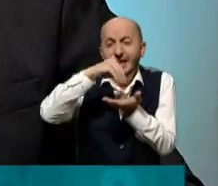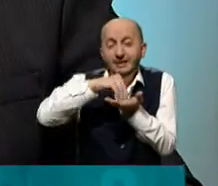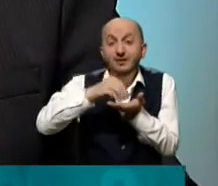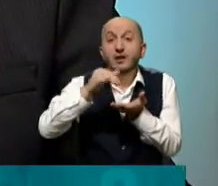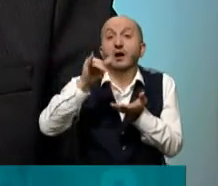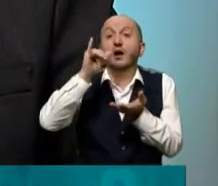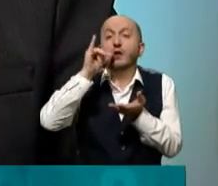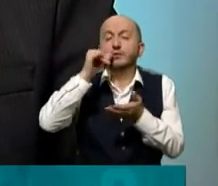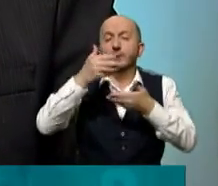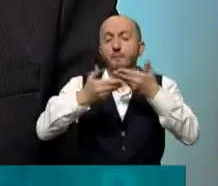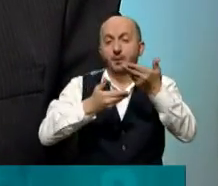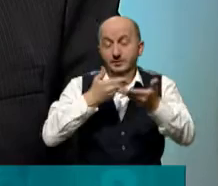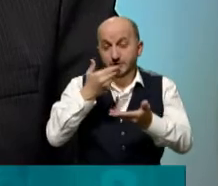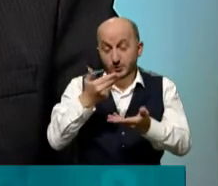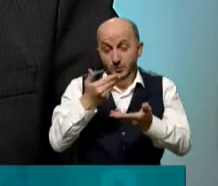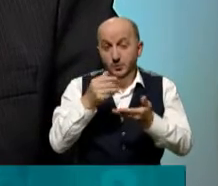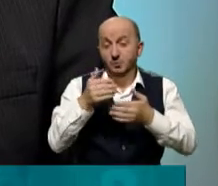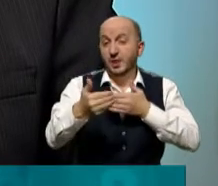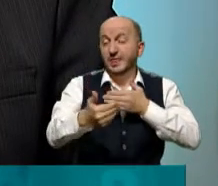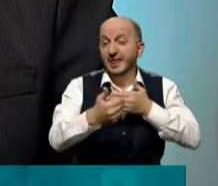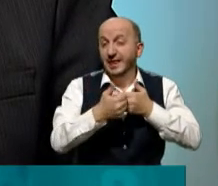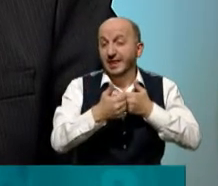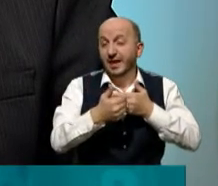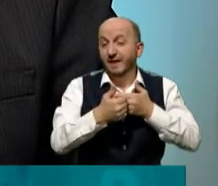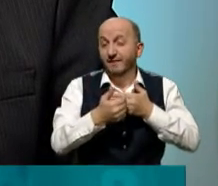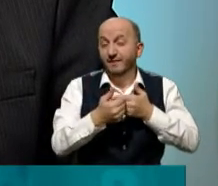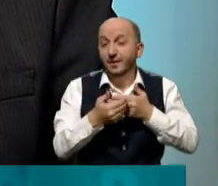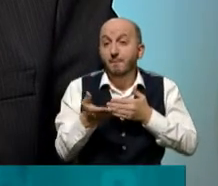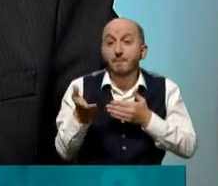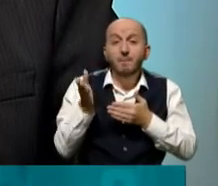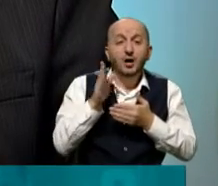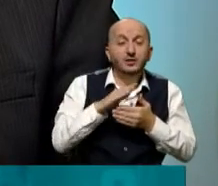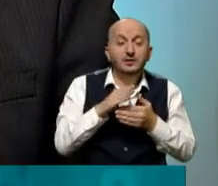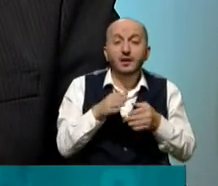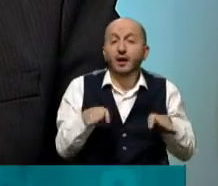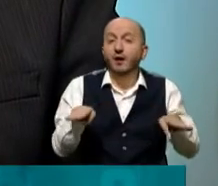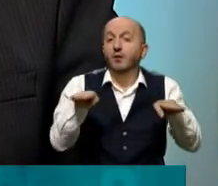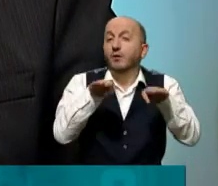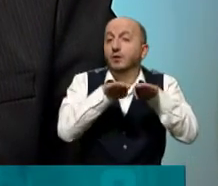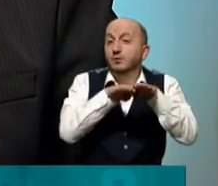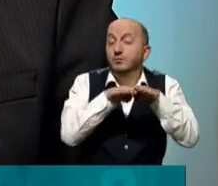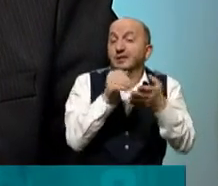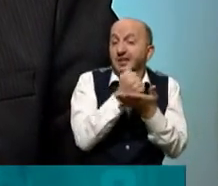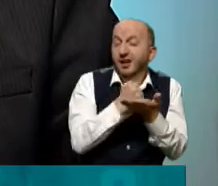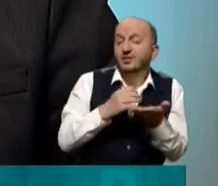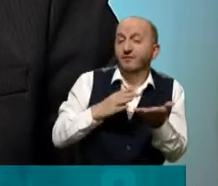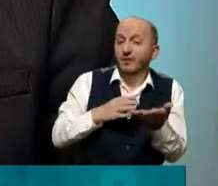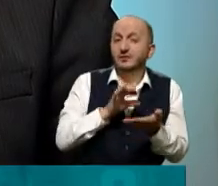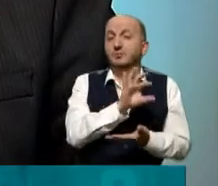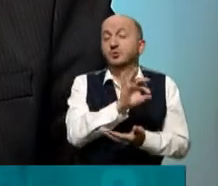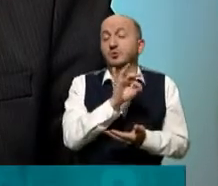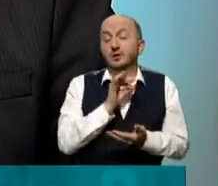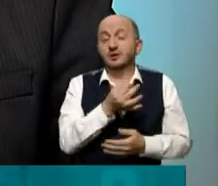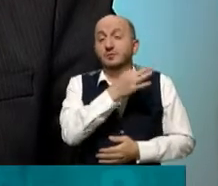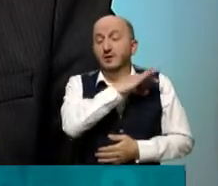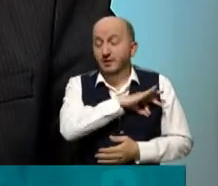alkolden bahsediyoruz. Bu tedavi bir başka bunun müteradifi varsa bunu tercih etmekte